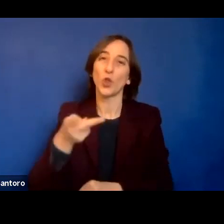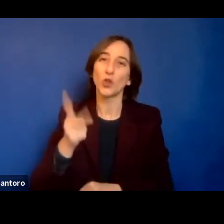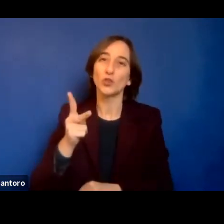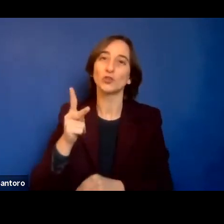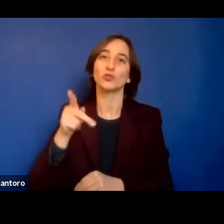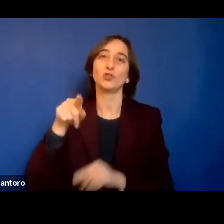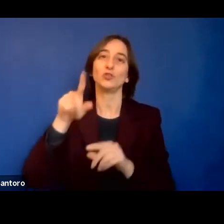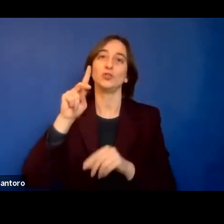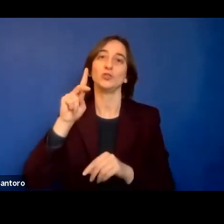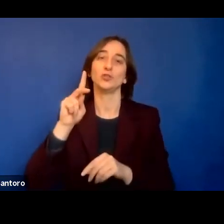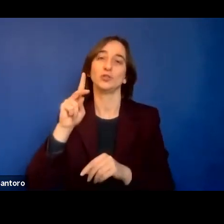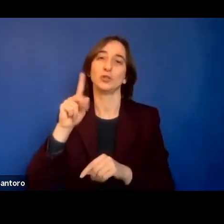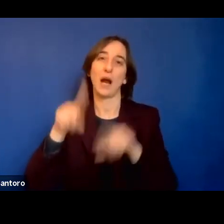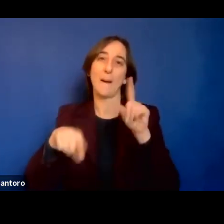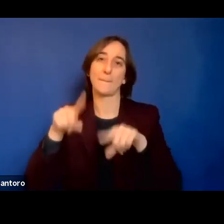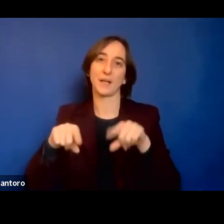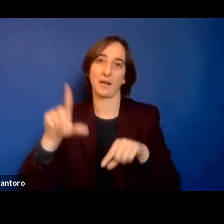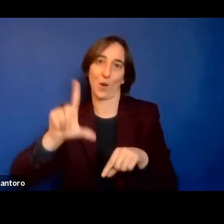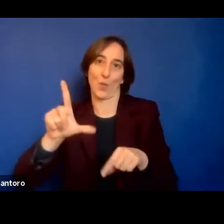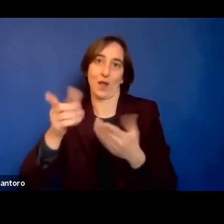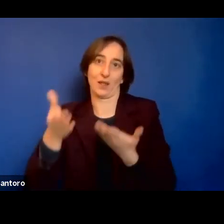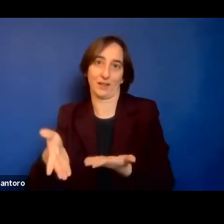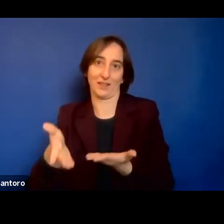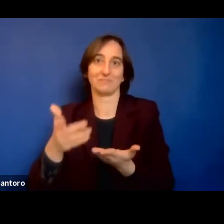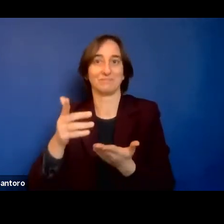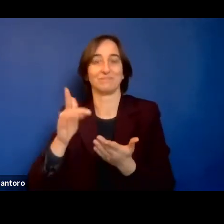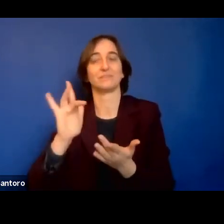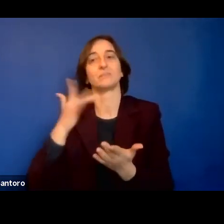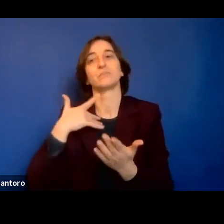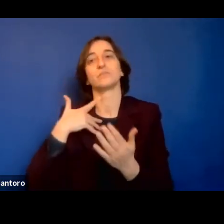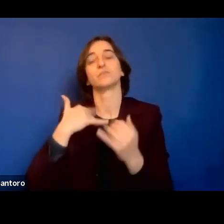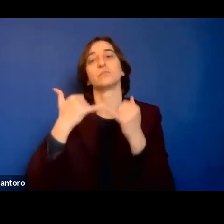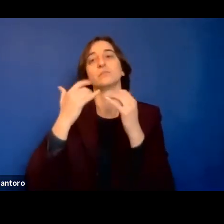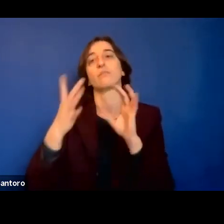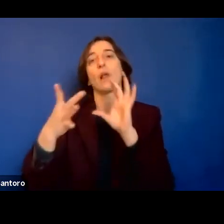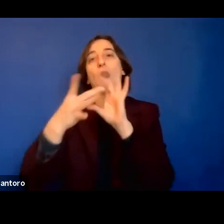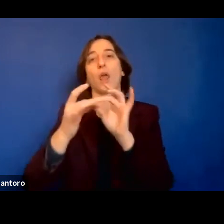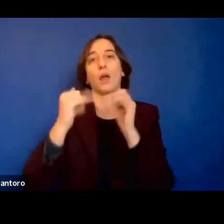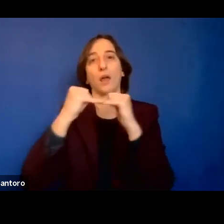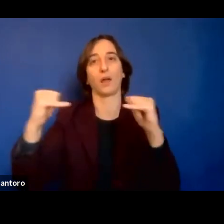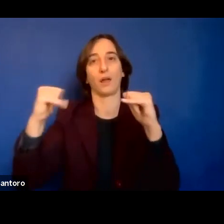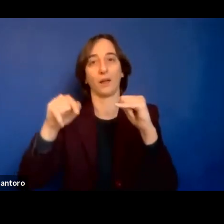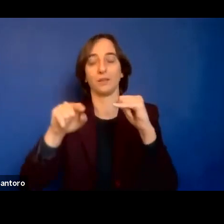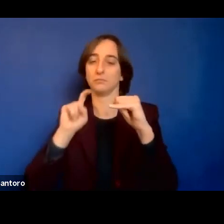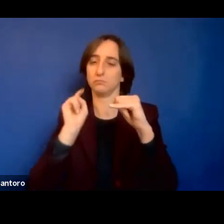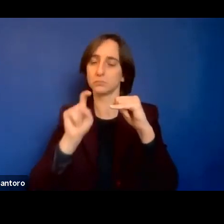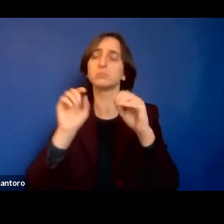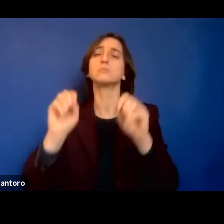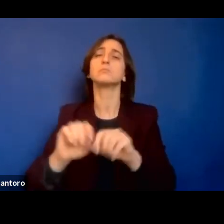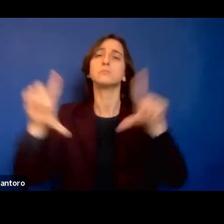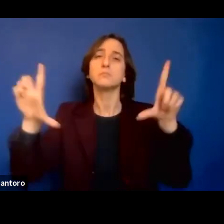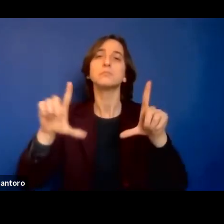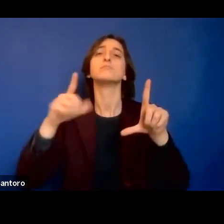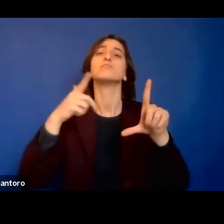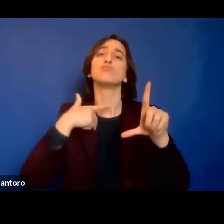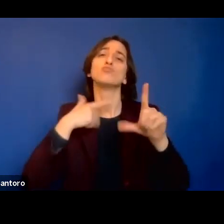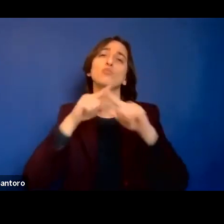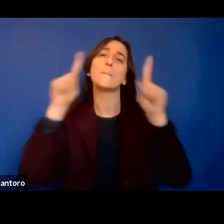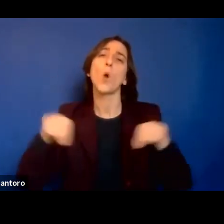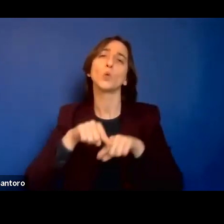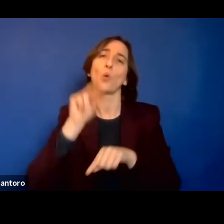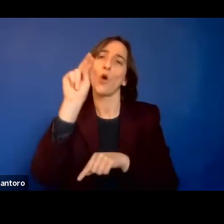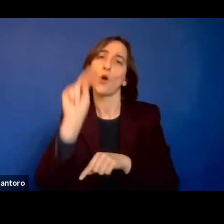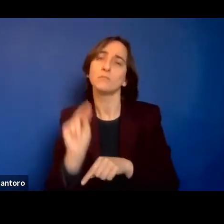un link dove sarà possibile accedere a un modulo da compilare con i dati del museo e